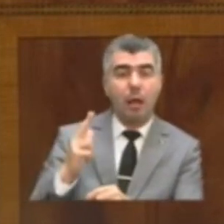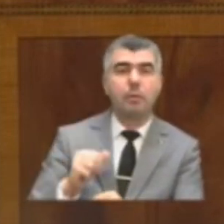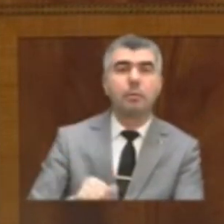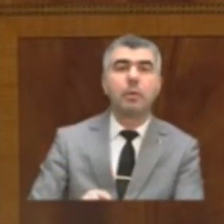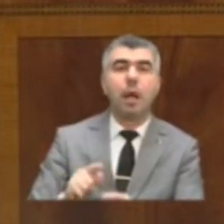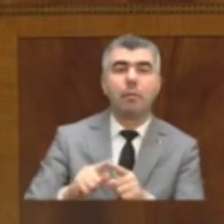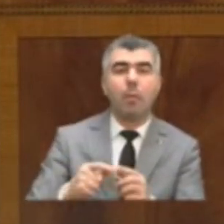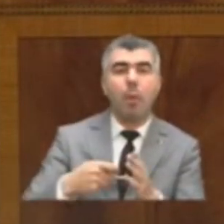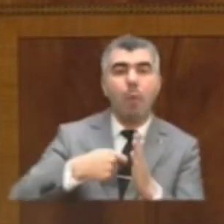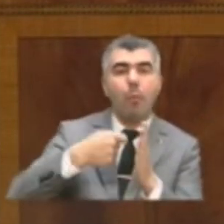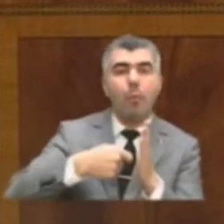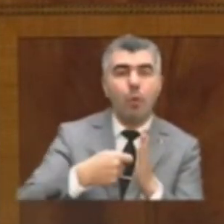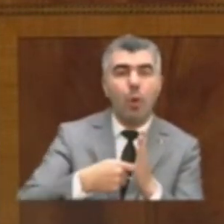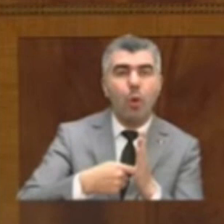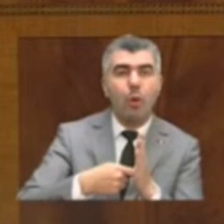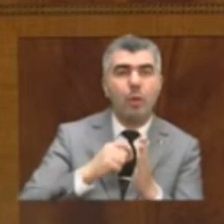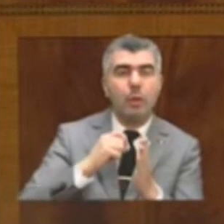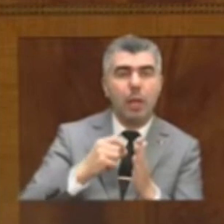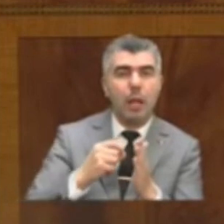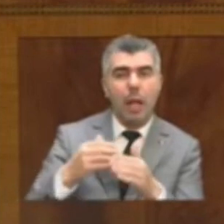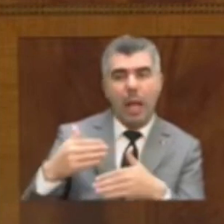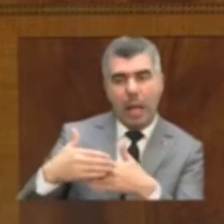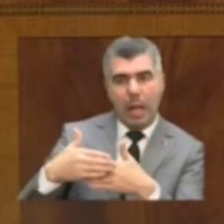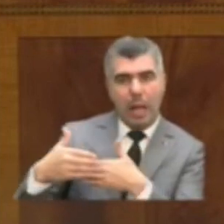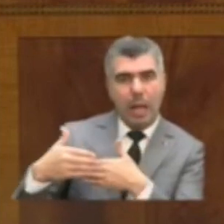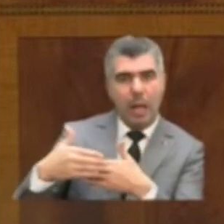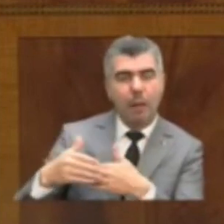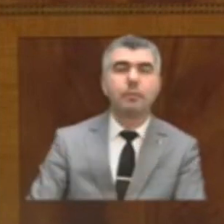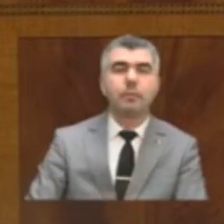ديال المشاريع للري في الآونة الأخيرة